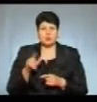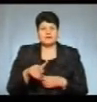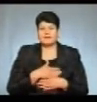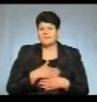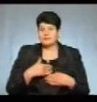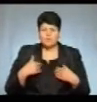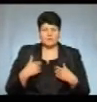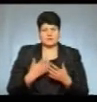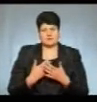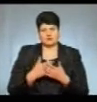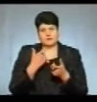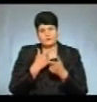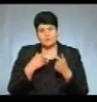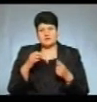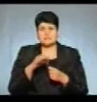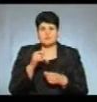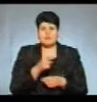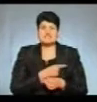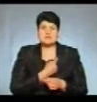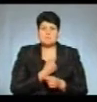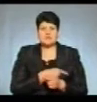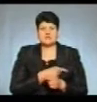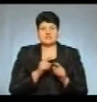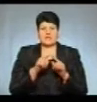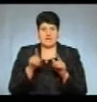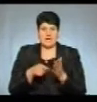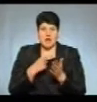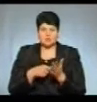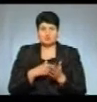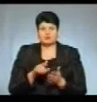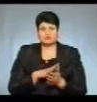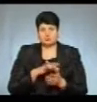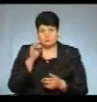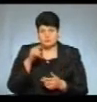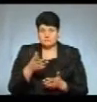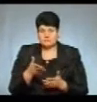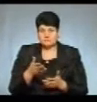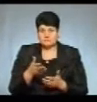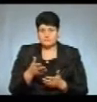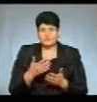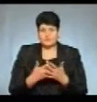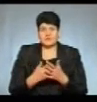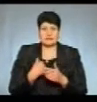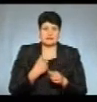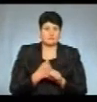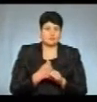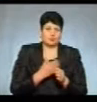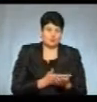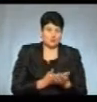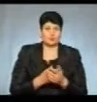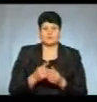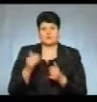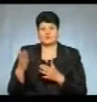щоб інформація про неї з медичних карточок була десь до відома, в неї на роботі, в неї там